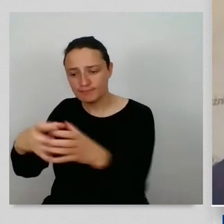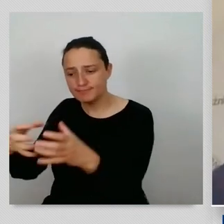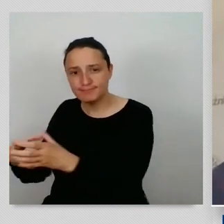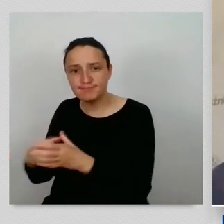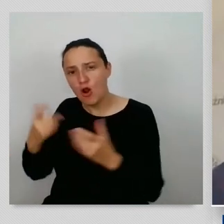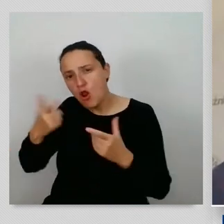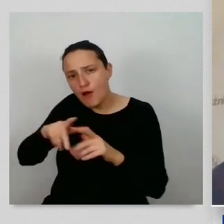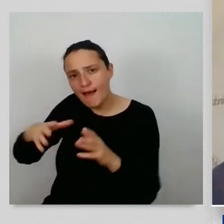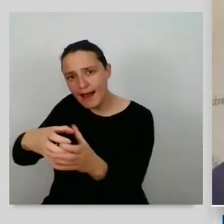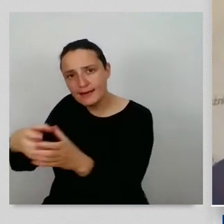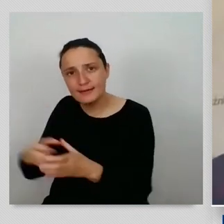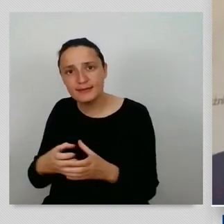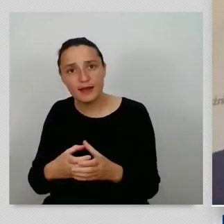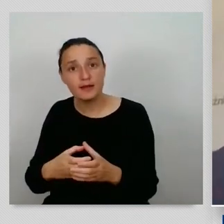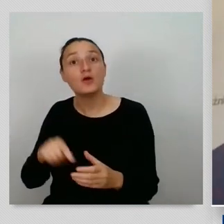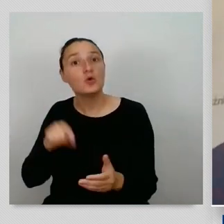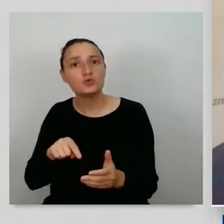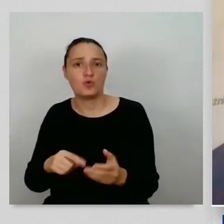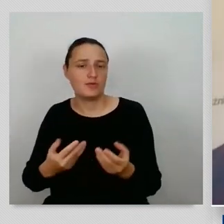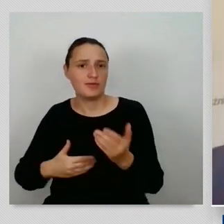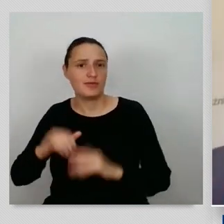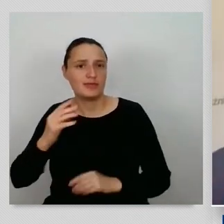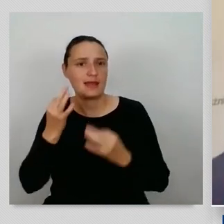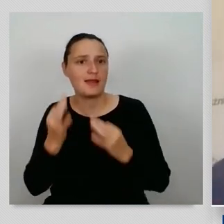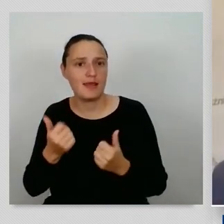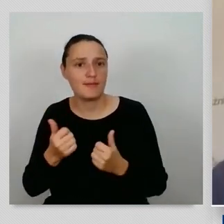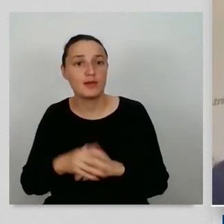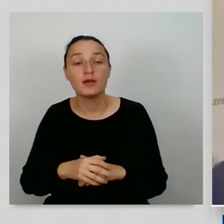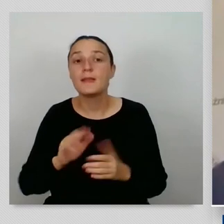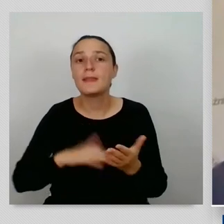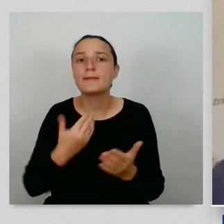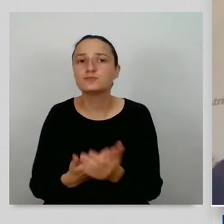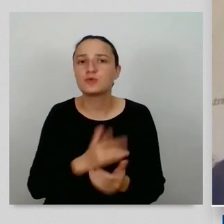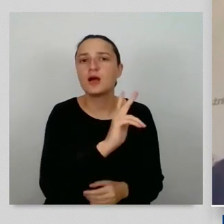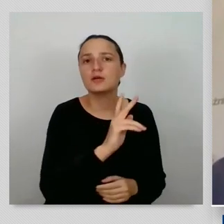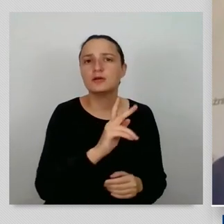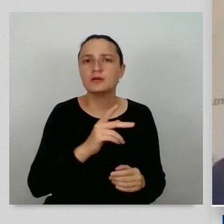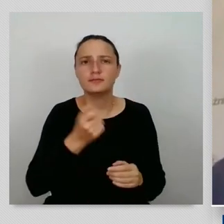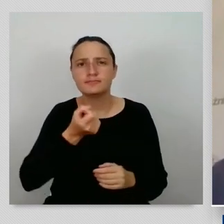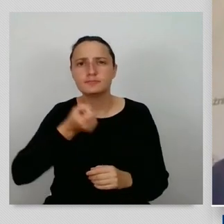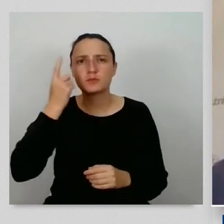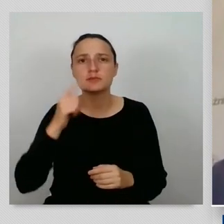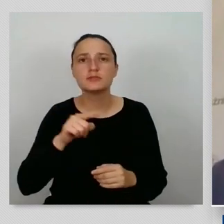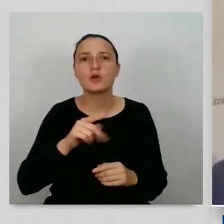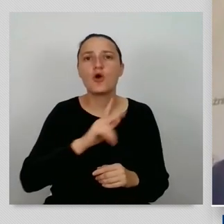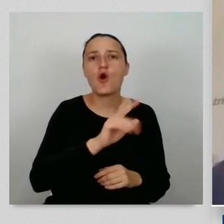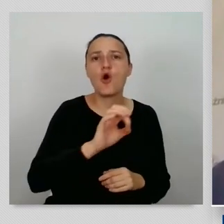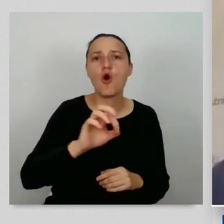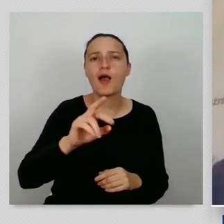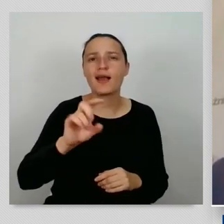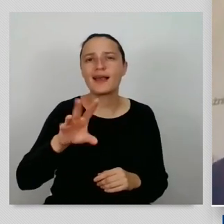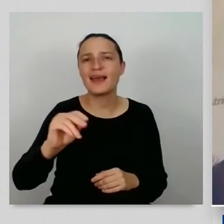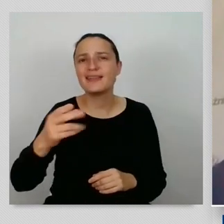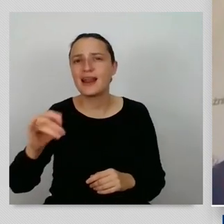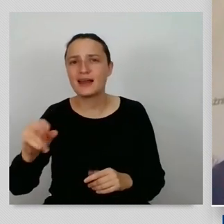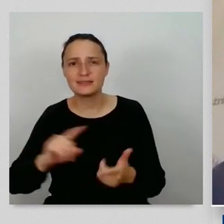jak pan redaktor Bendyk zna ostro, prawda? Z jednej strony kogeneracja, z drugiej strony włączenie odnawialnych źródeł